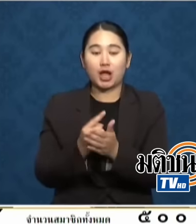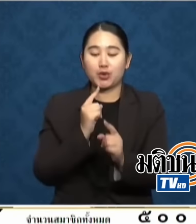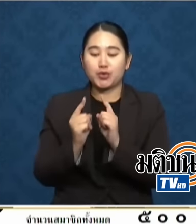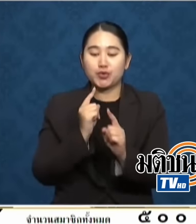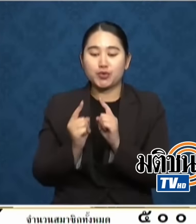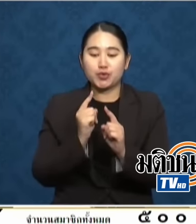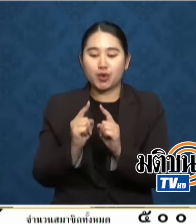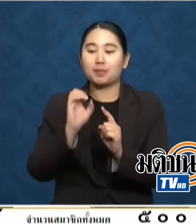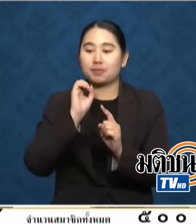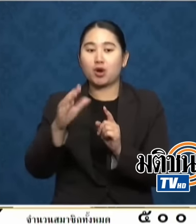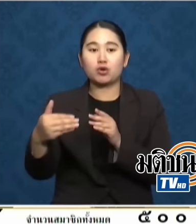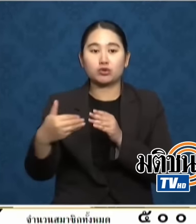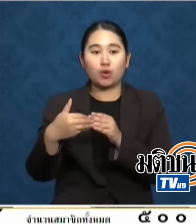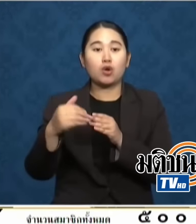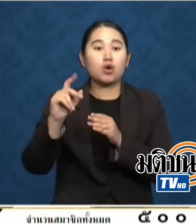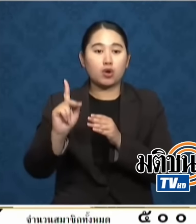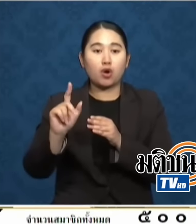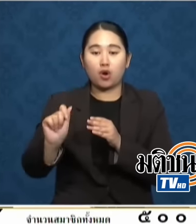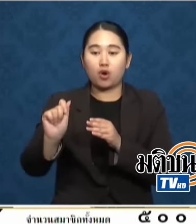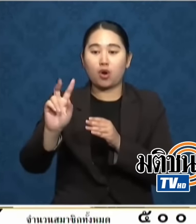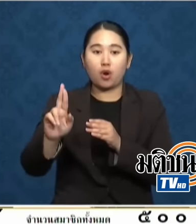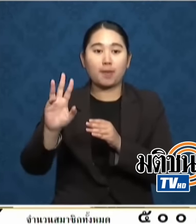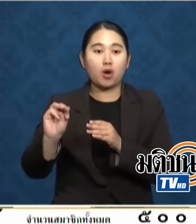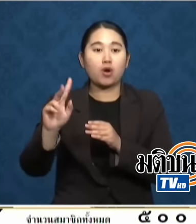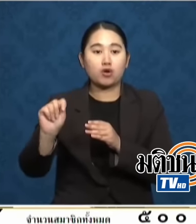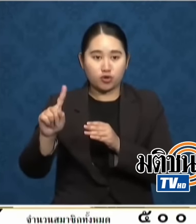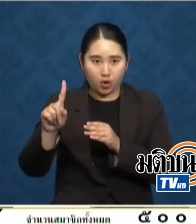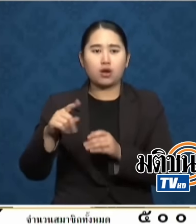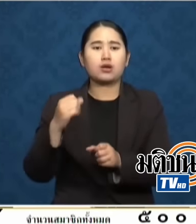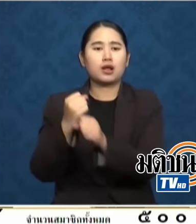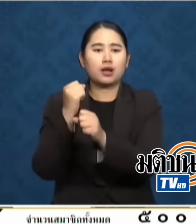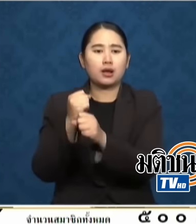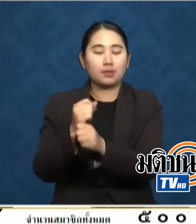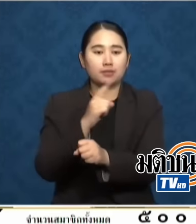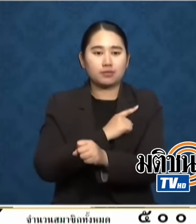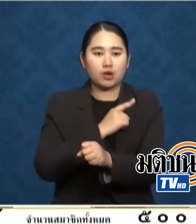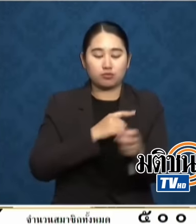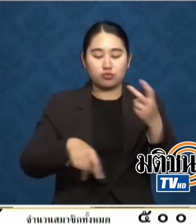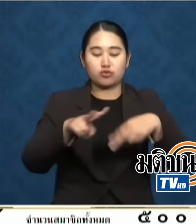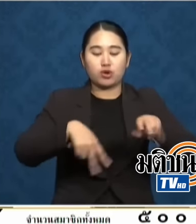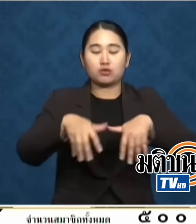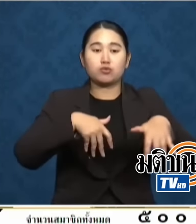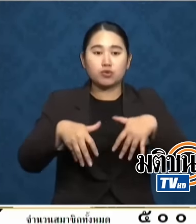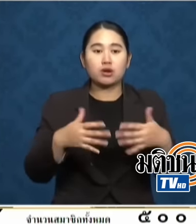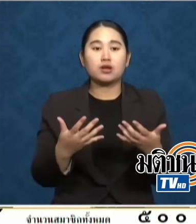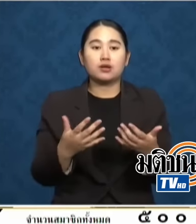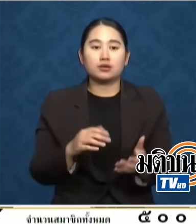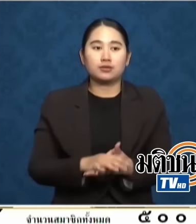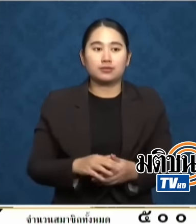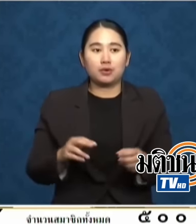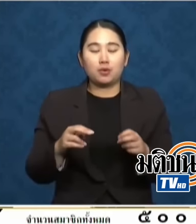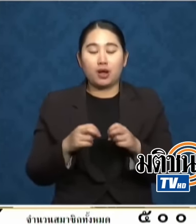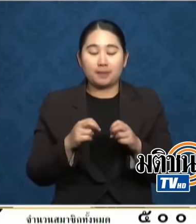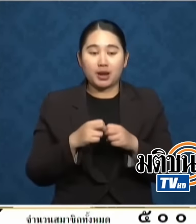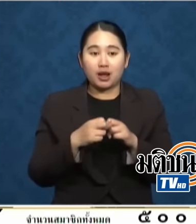าธิการกอรมน.จะให้กอรมน.มามีบทบาทดูแลบรรเทาสาธารณภัยซึ่งหมายความว่าขย